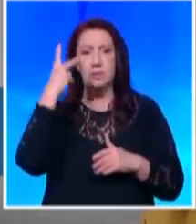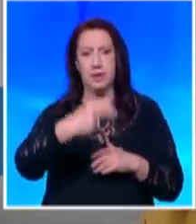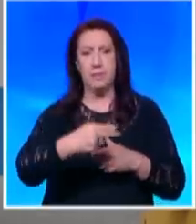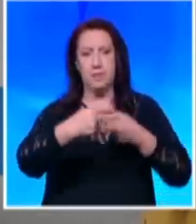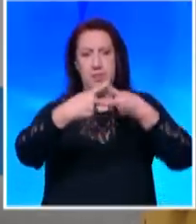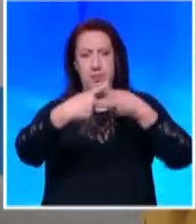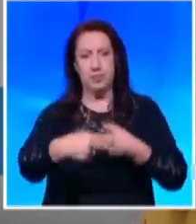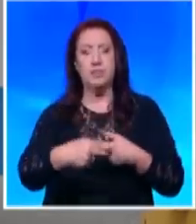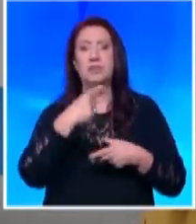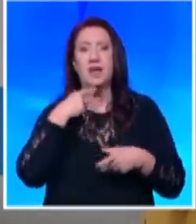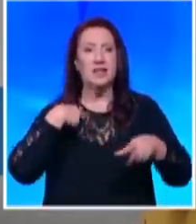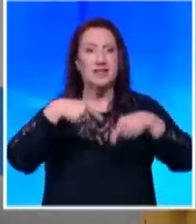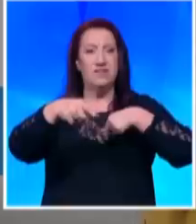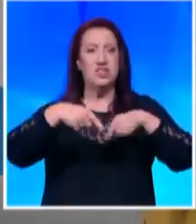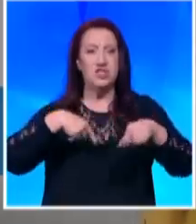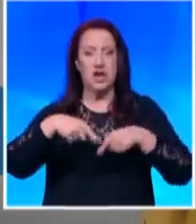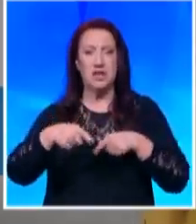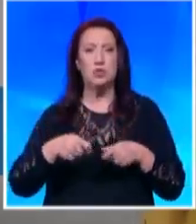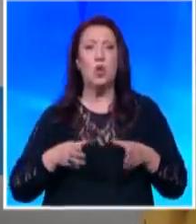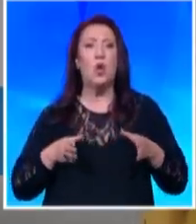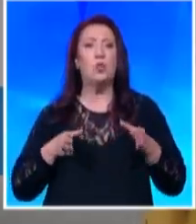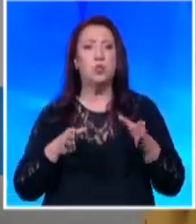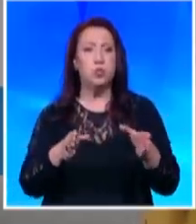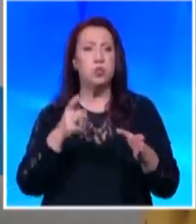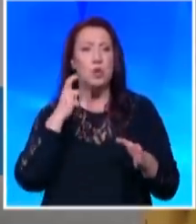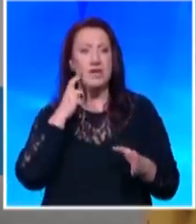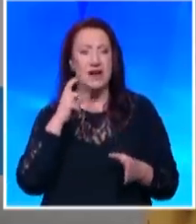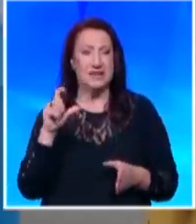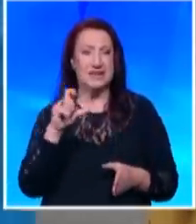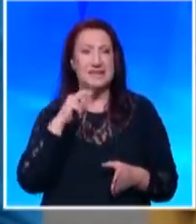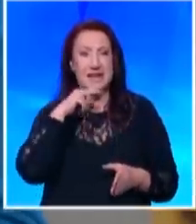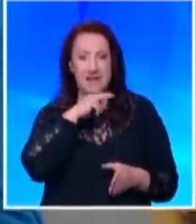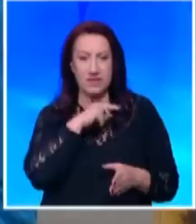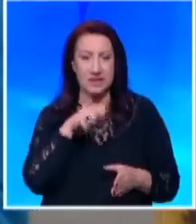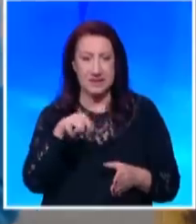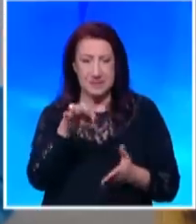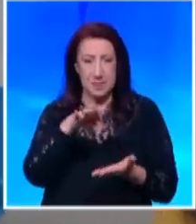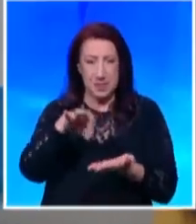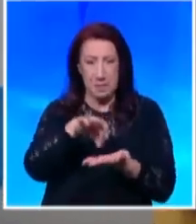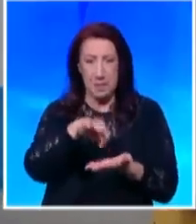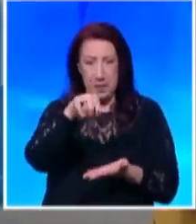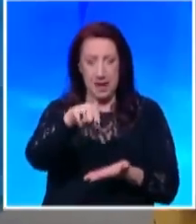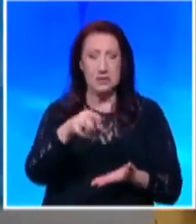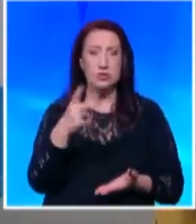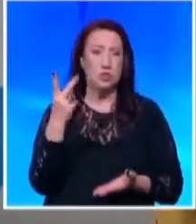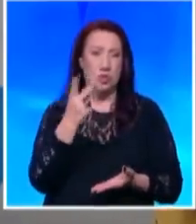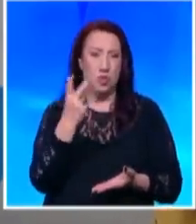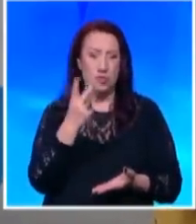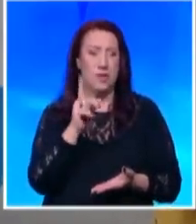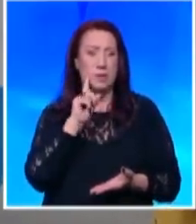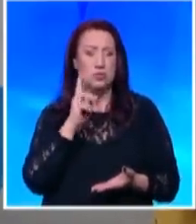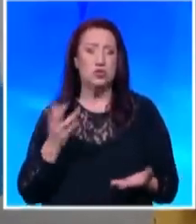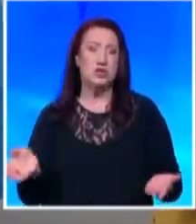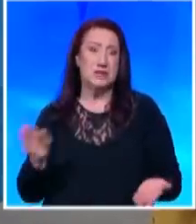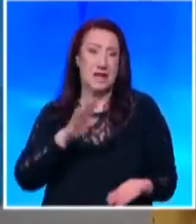булеварда Сливница. През целия ден днес тук на булеварда, на лобното място, там където двамата младежи загинаха, идваха хора,